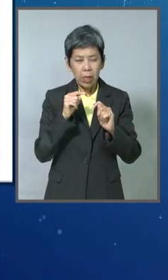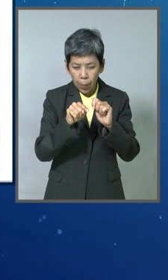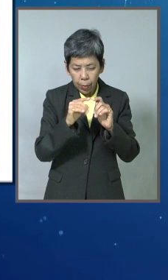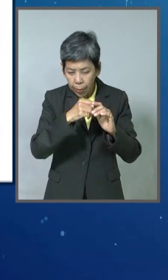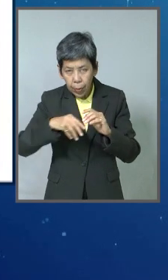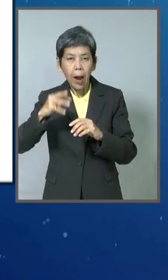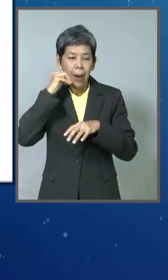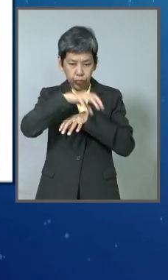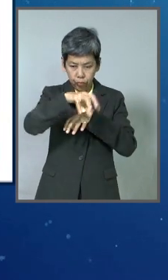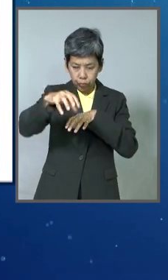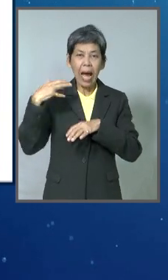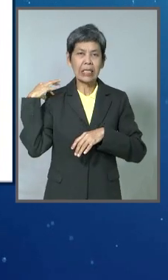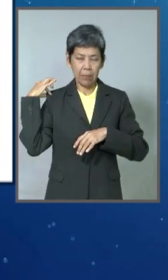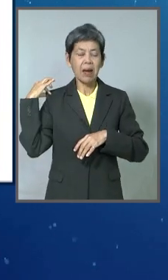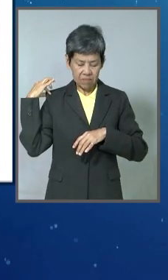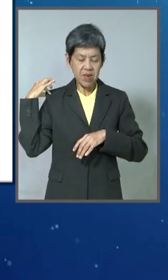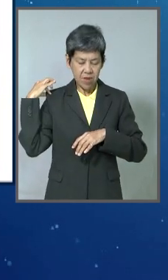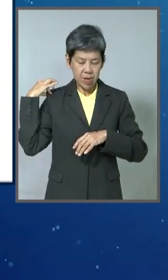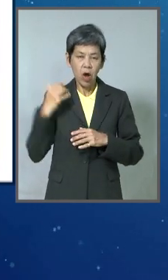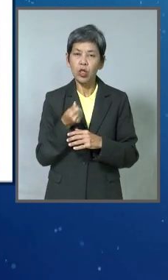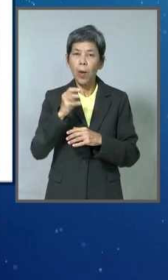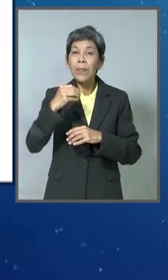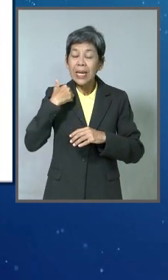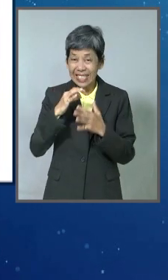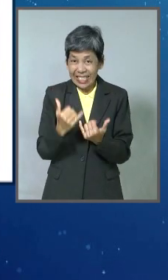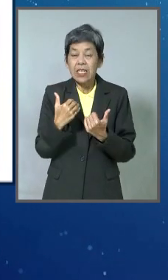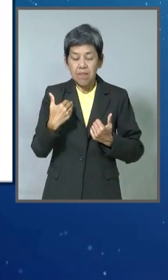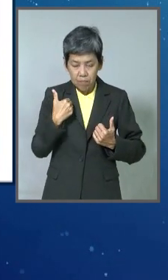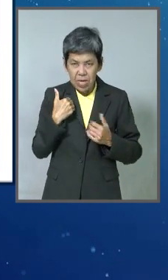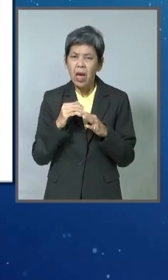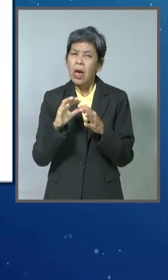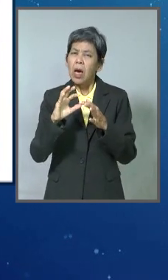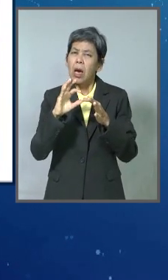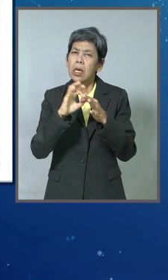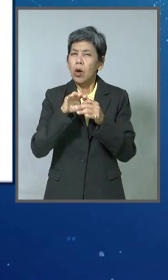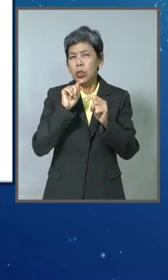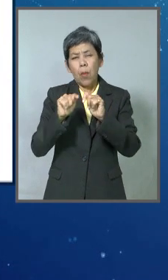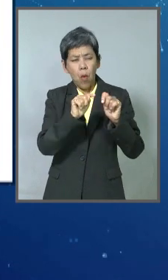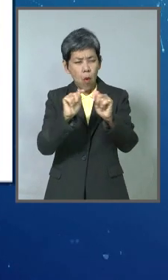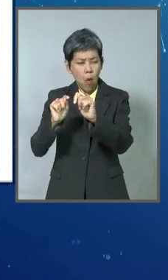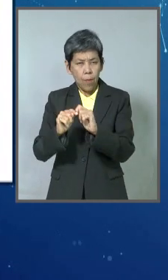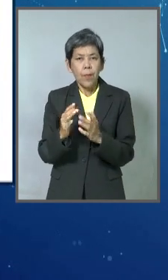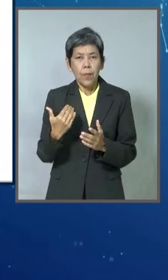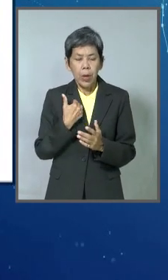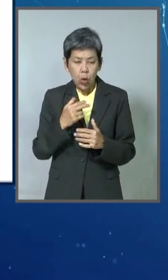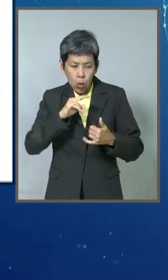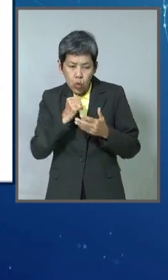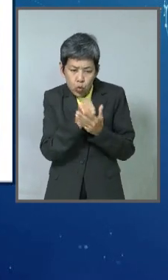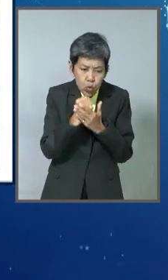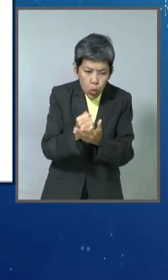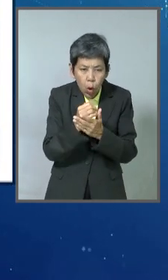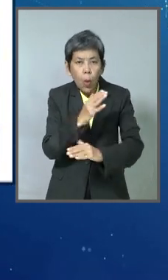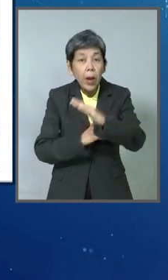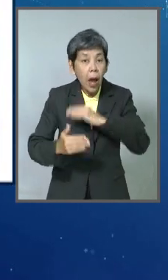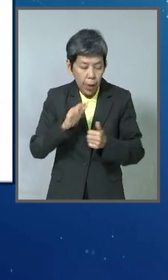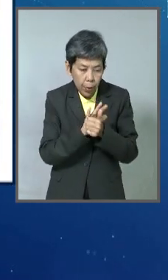ะคะอาสาสมัครเนี่ยมีไปถึงหมู่บ้าน คร ับ พอมาตำบลเนี่ยก็จะมีอาจจะมีผู้ช่วยอย่างเงี้ยมีผู้ช่ว